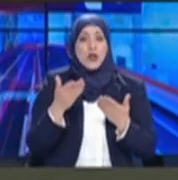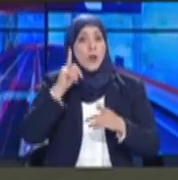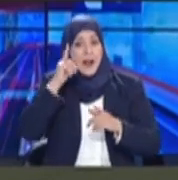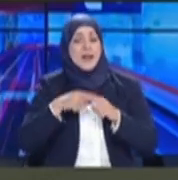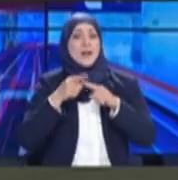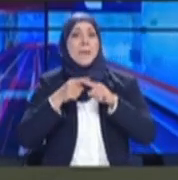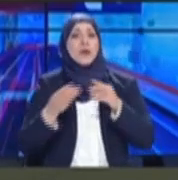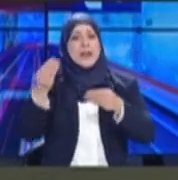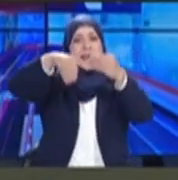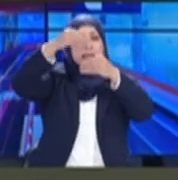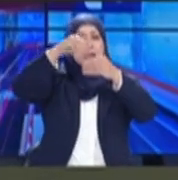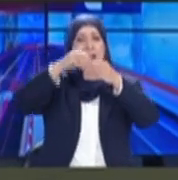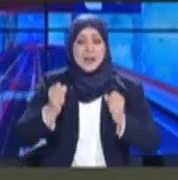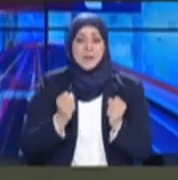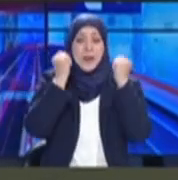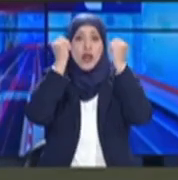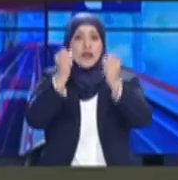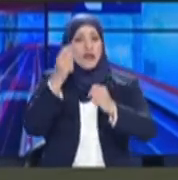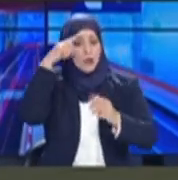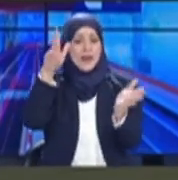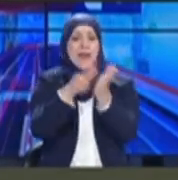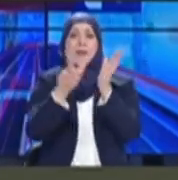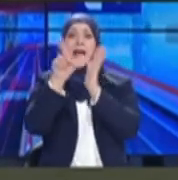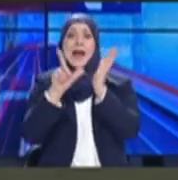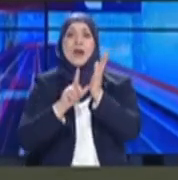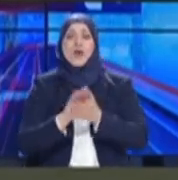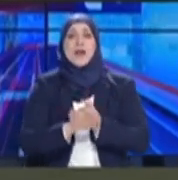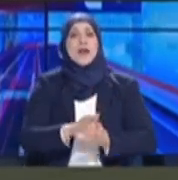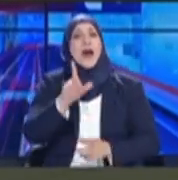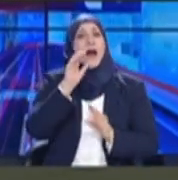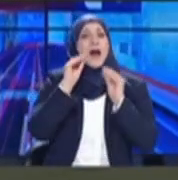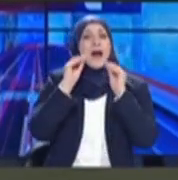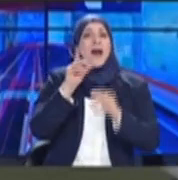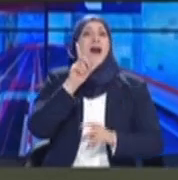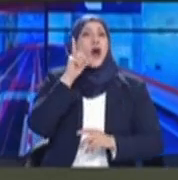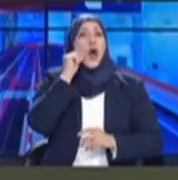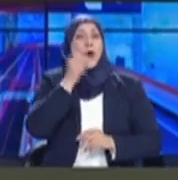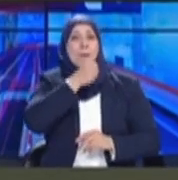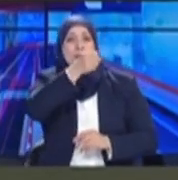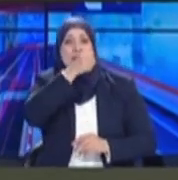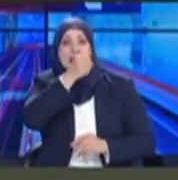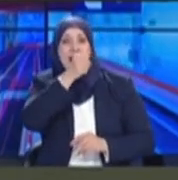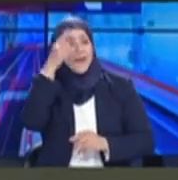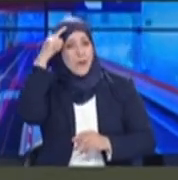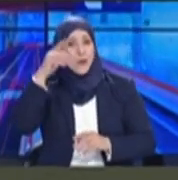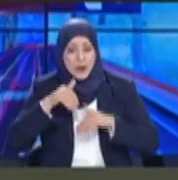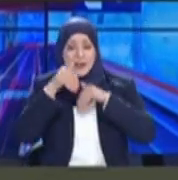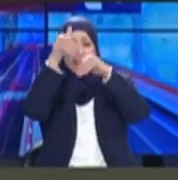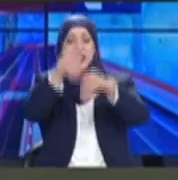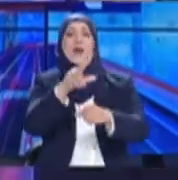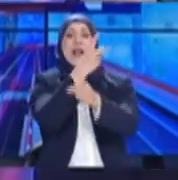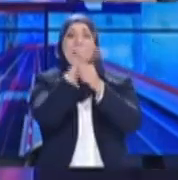وكبير حتى يتم تطبيق القانون بكل صرامه بكل دقه حتى يتجاوزون تفادي